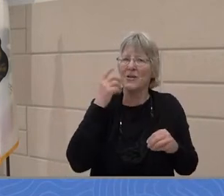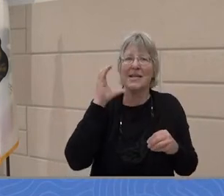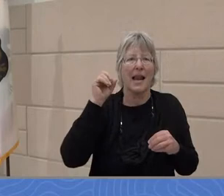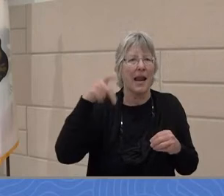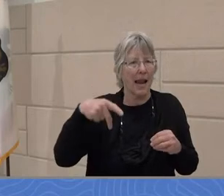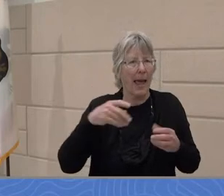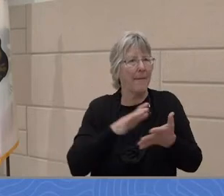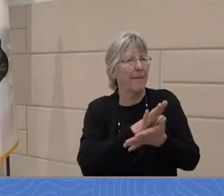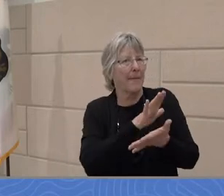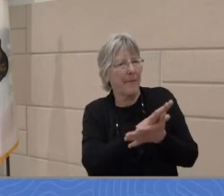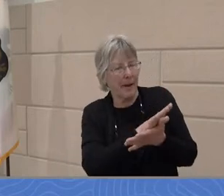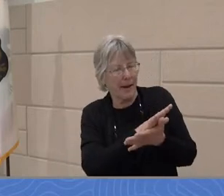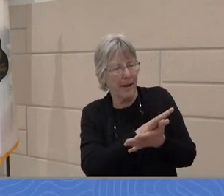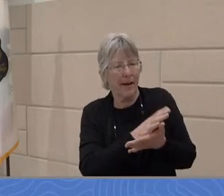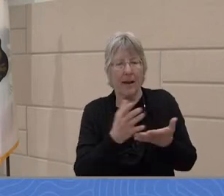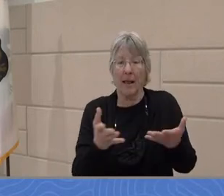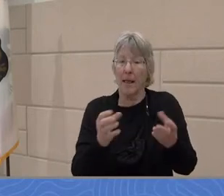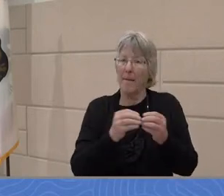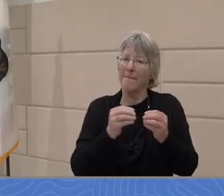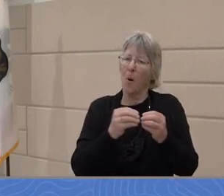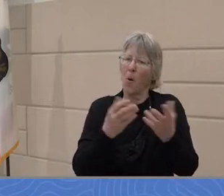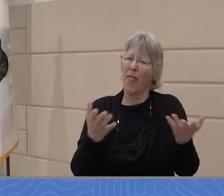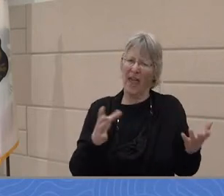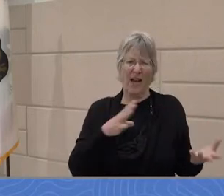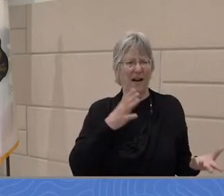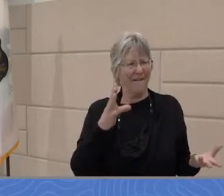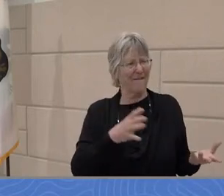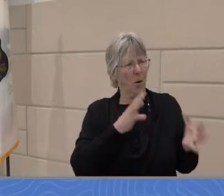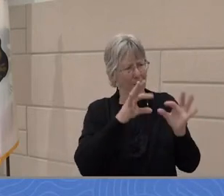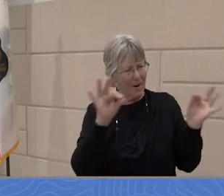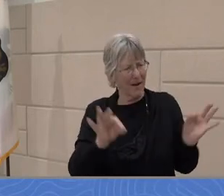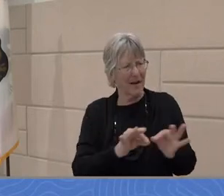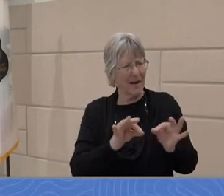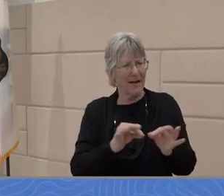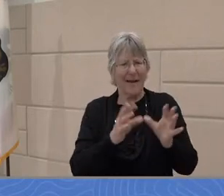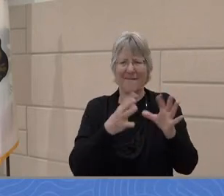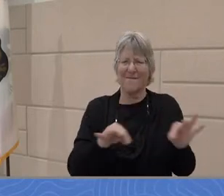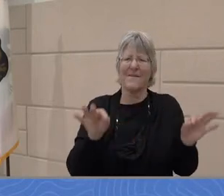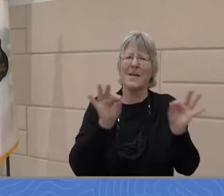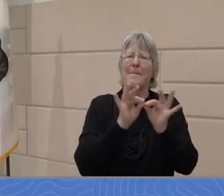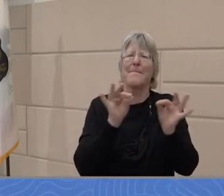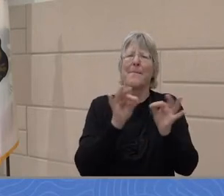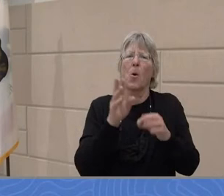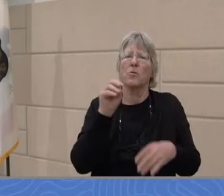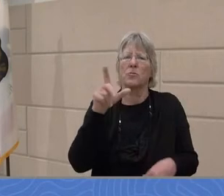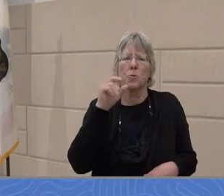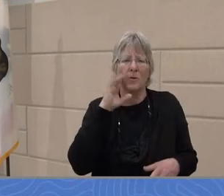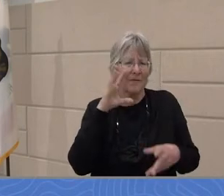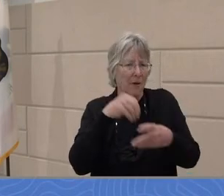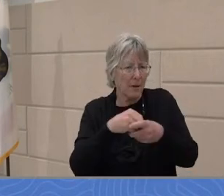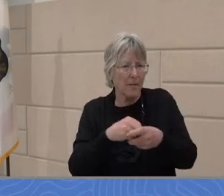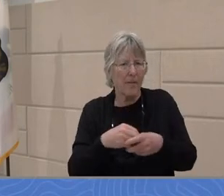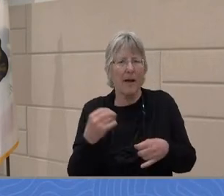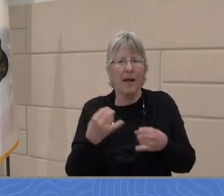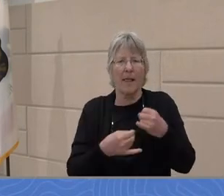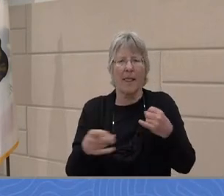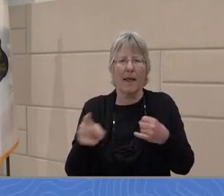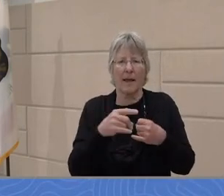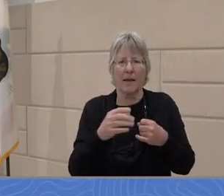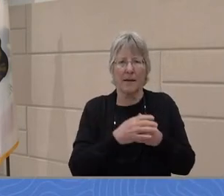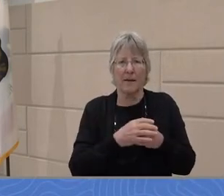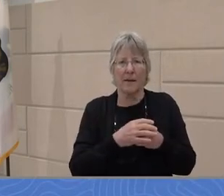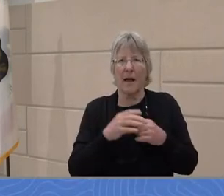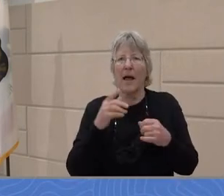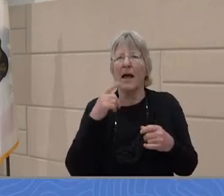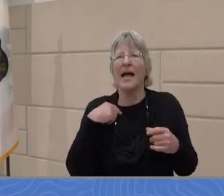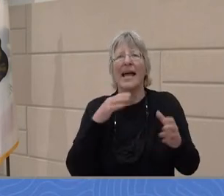ខ្ញុំចង់ជឿថាអង្គប្រជុំនឹងគឺធ្វើយ៉ាងណាដើម្បីឲ្យតម្លៃចំណុចចុងក្រោយគ